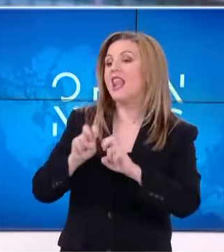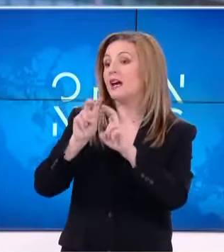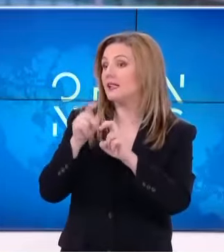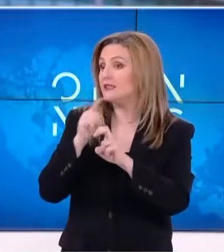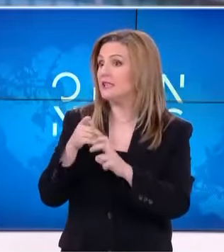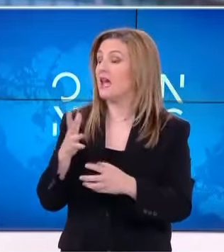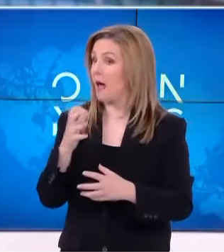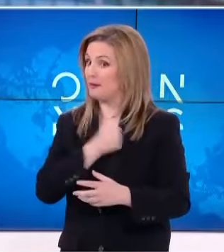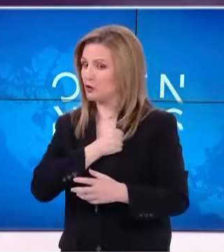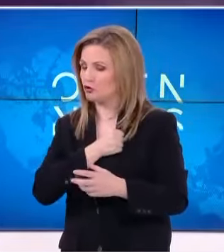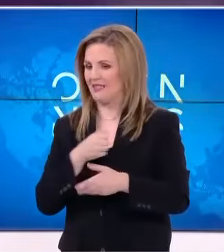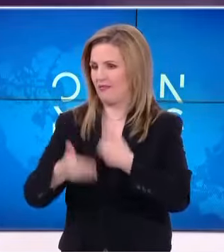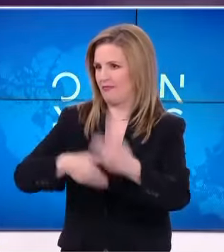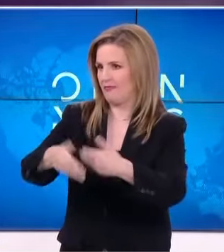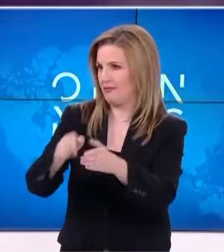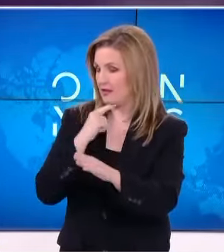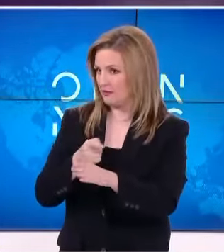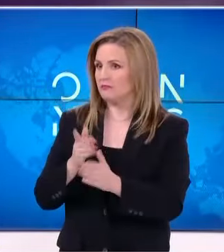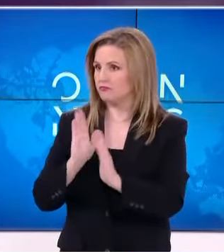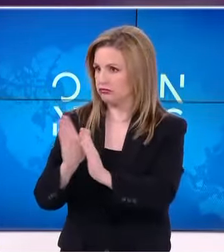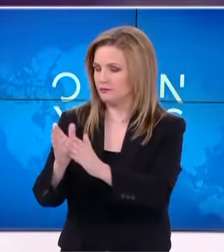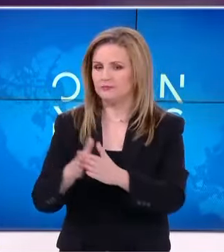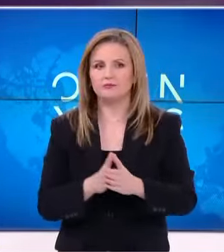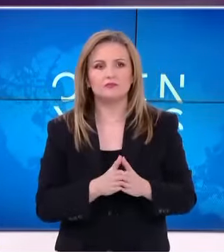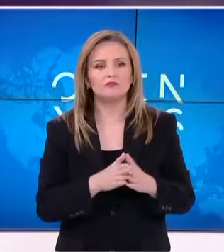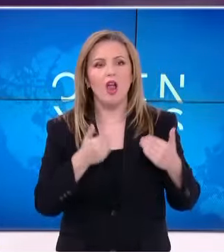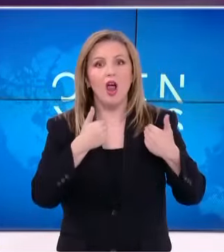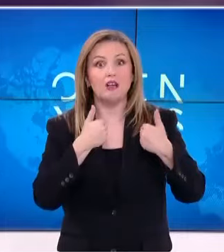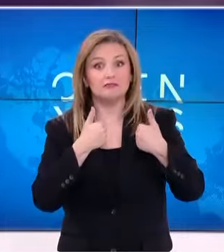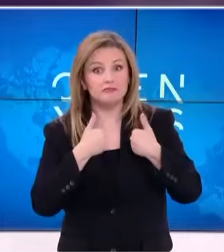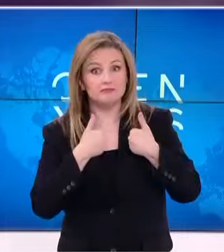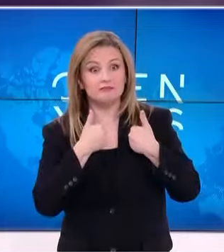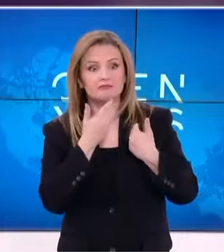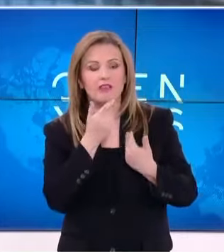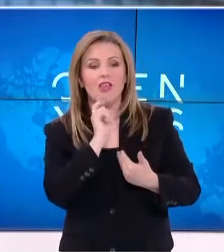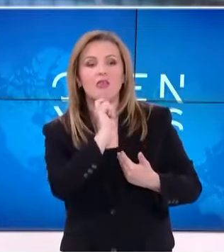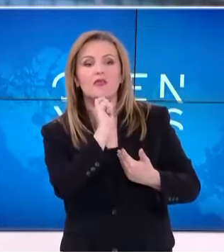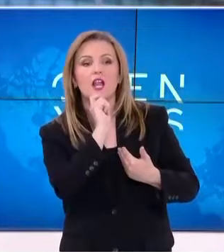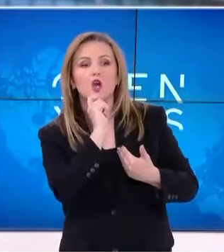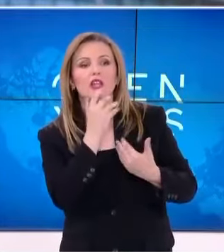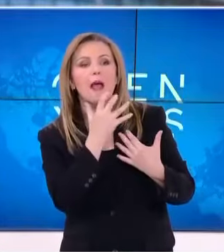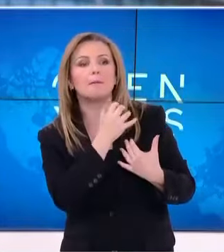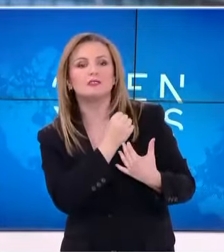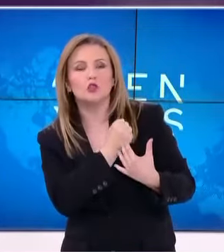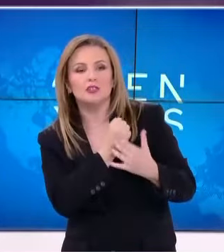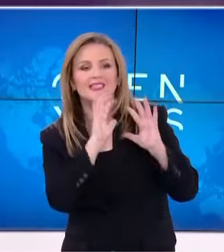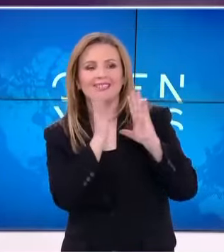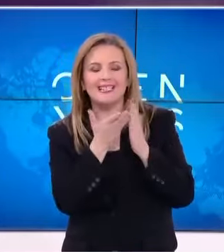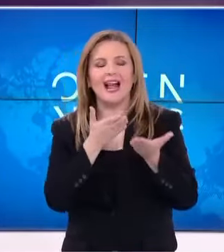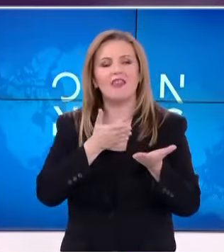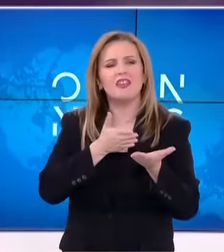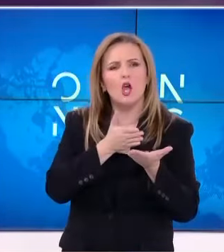διαδικασία έτσι δεν είναι ε από εμένα κυρία αντωνοπούλου τέτοιου είδους δηλώσεις εμπιστοσύνη γενική στη